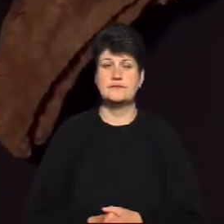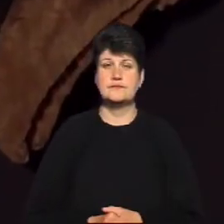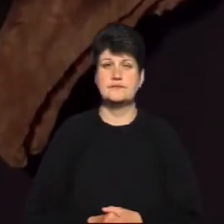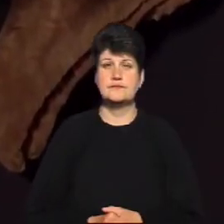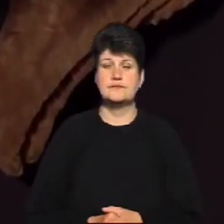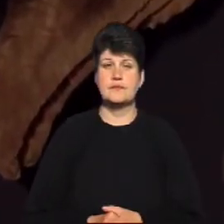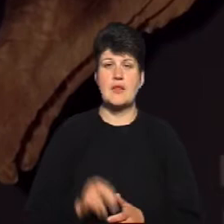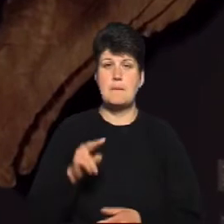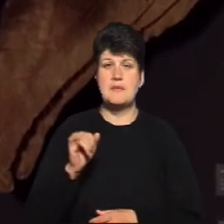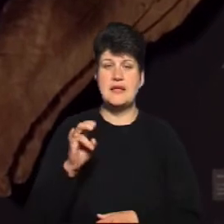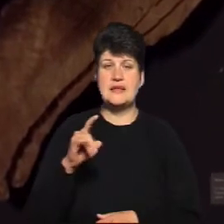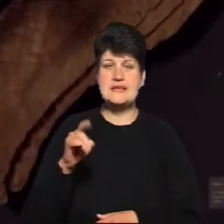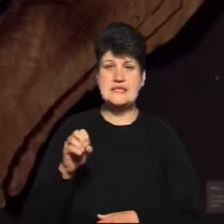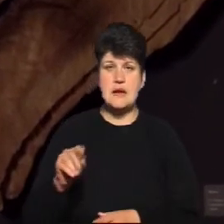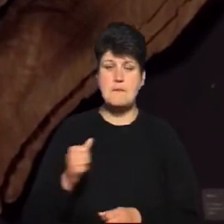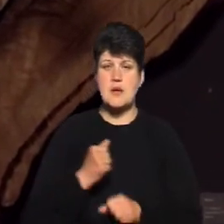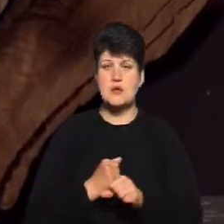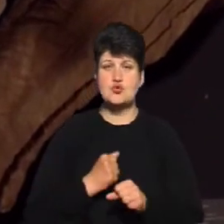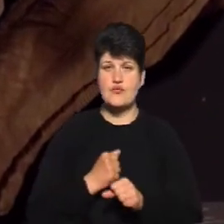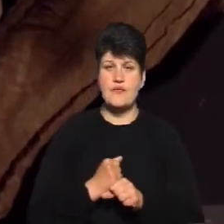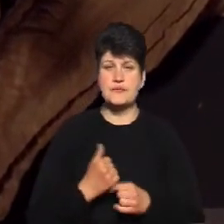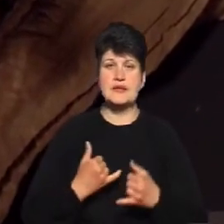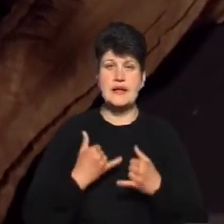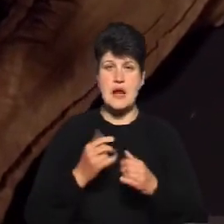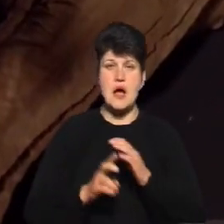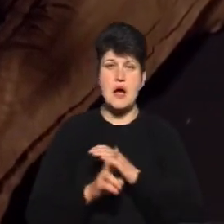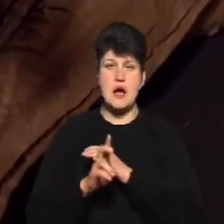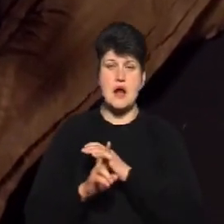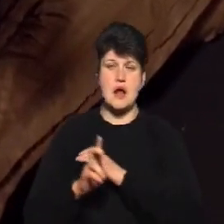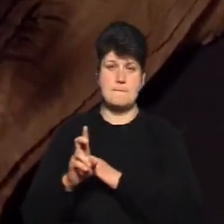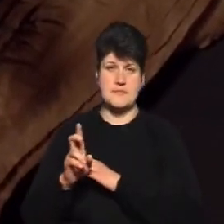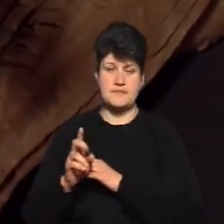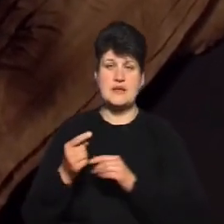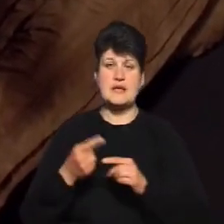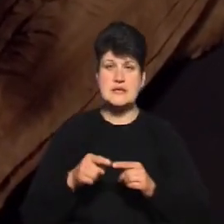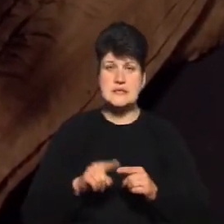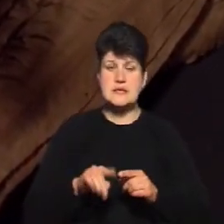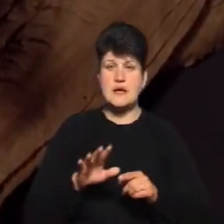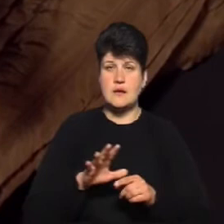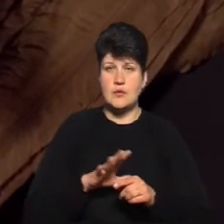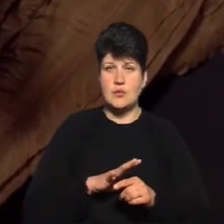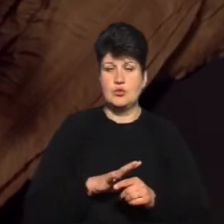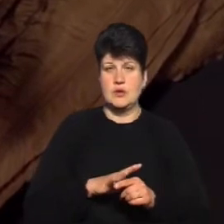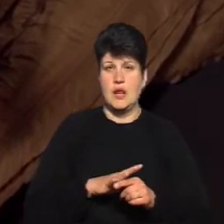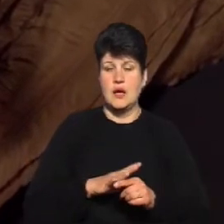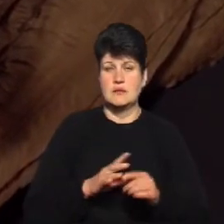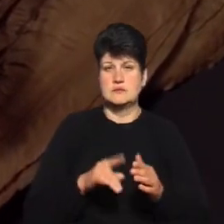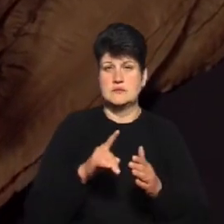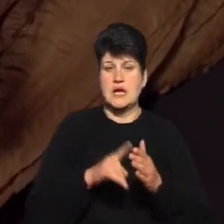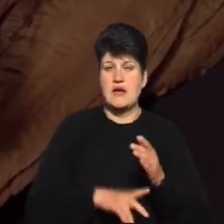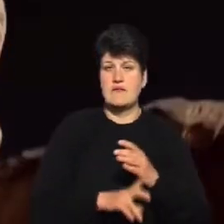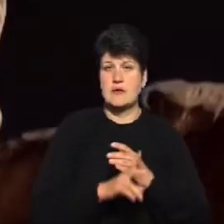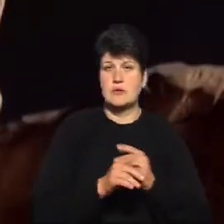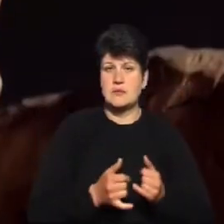Пінзель працював для храмів, тобто для це була це сакральна пластика створювалася. Тобто вона призначена була для